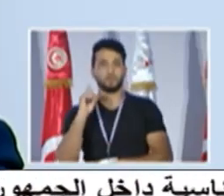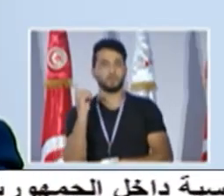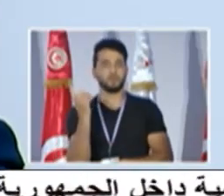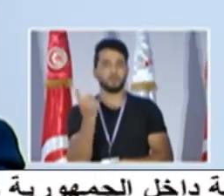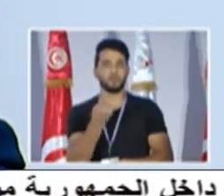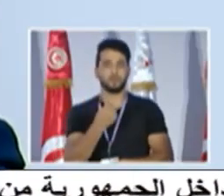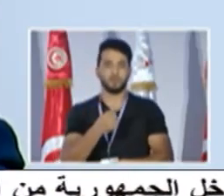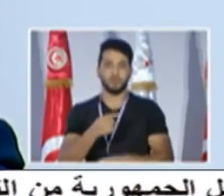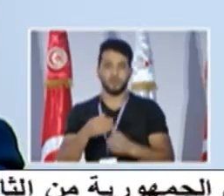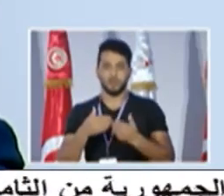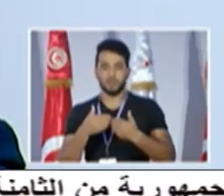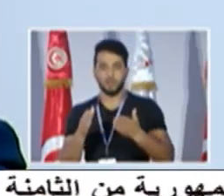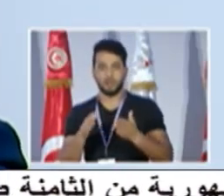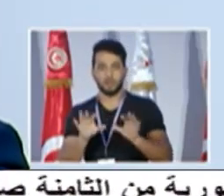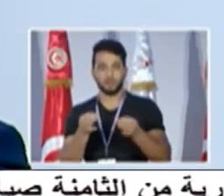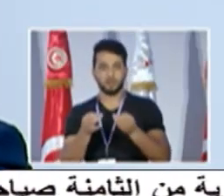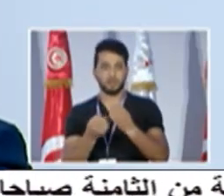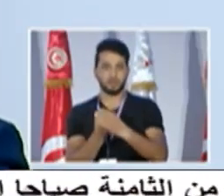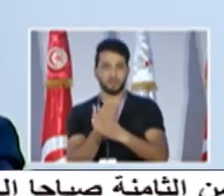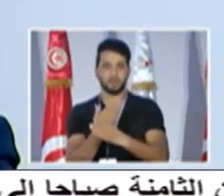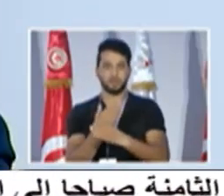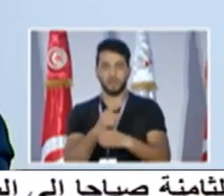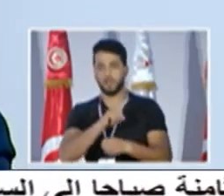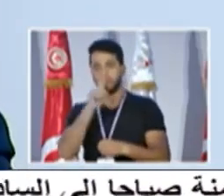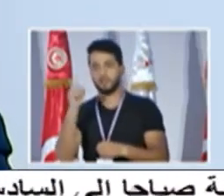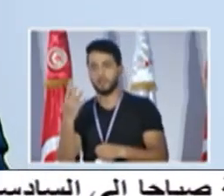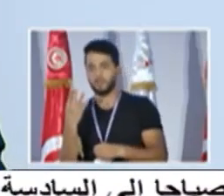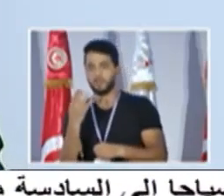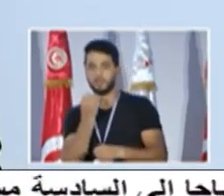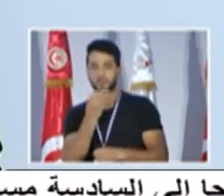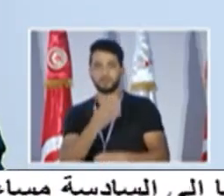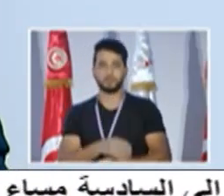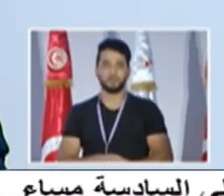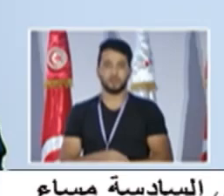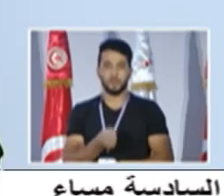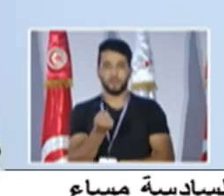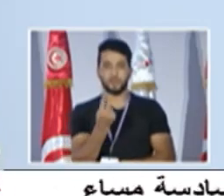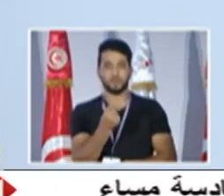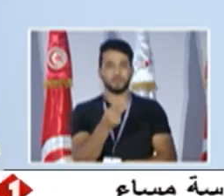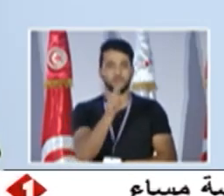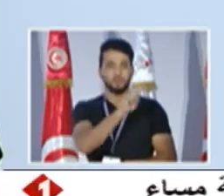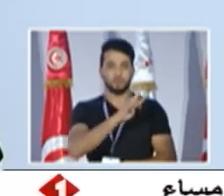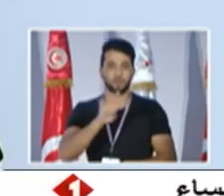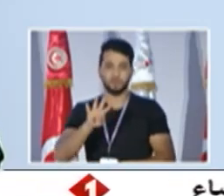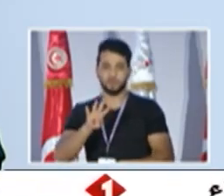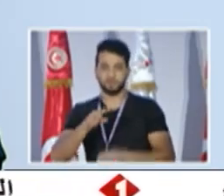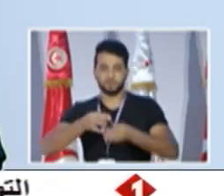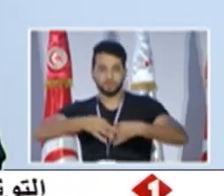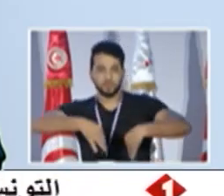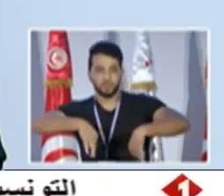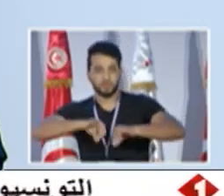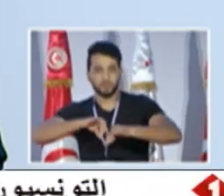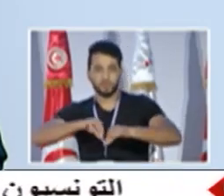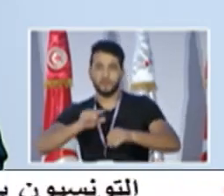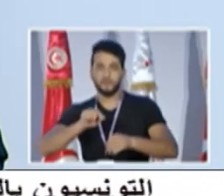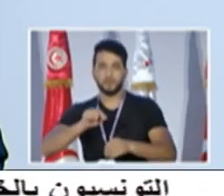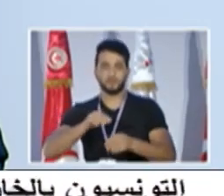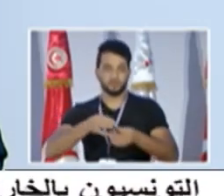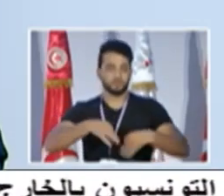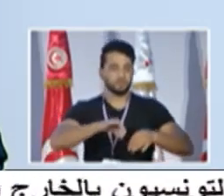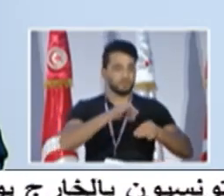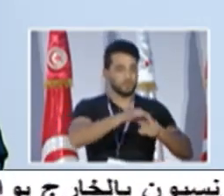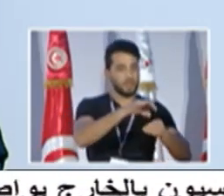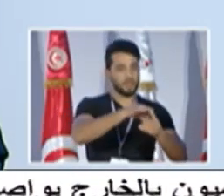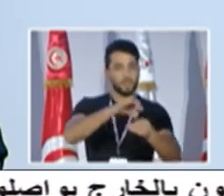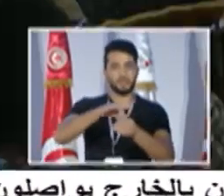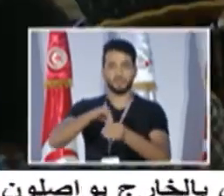اللي يحلوا العشره حتى لاربعطاعشر ومائتين واثنين واربعين مركز يهموا